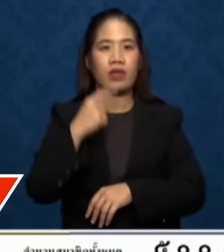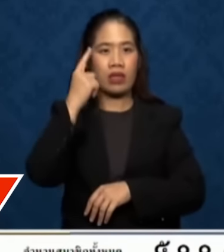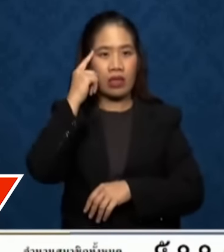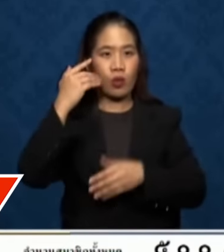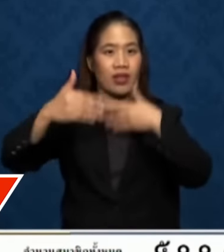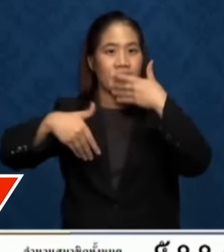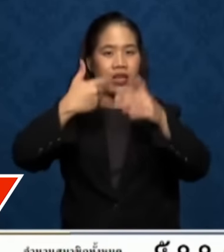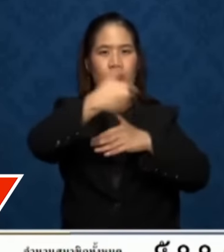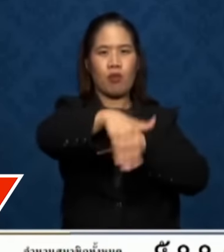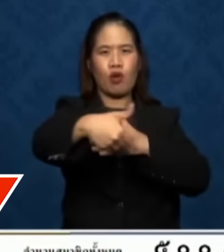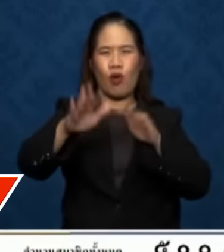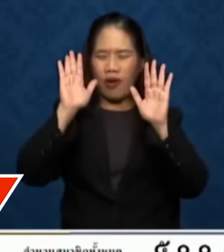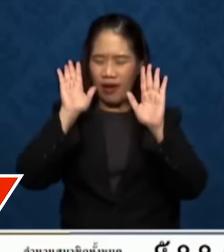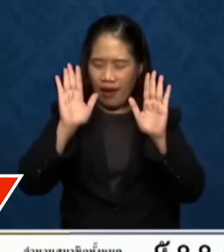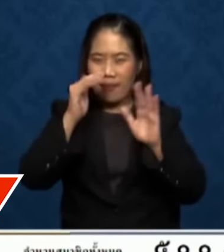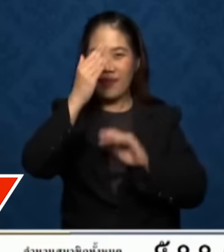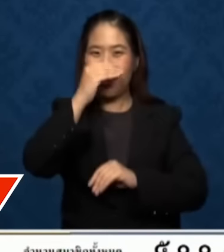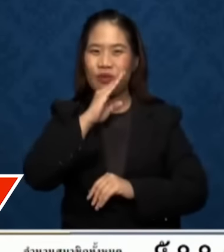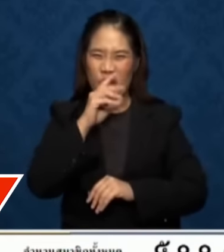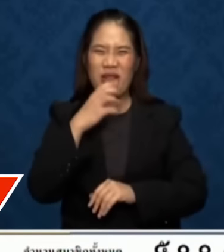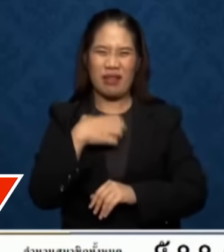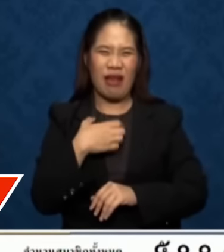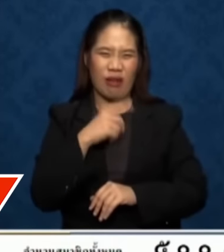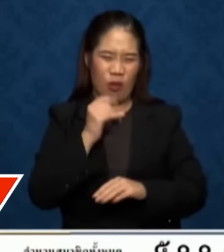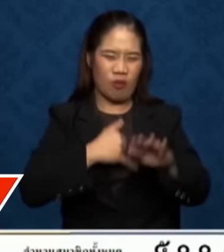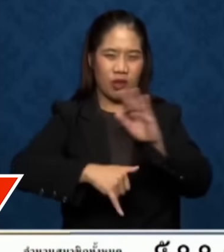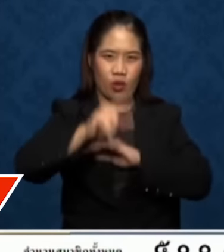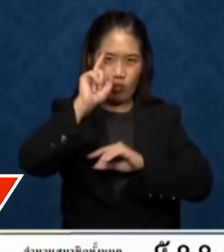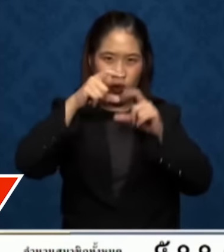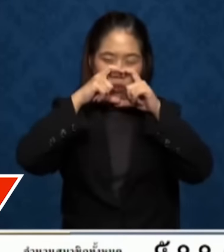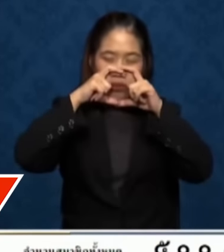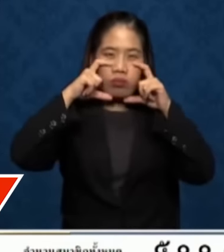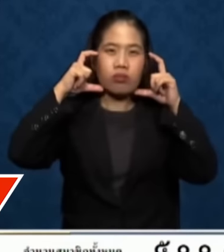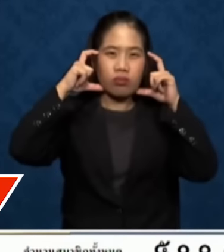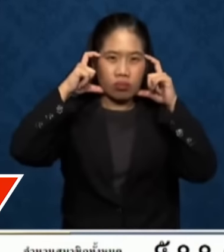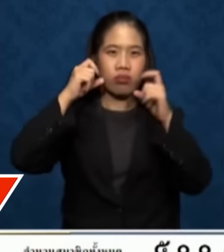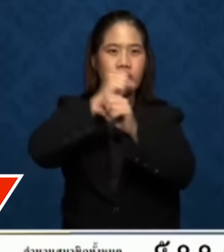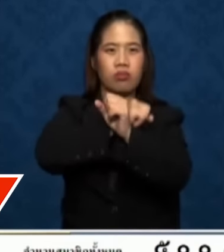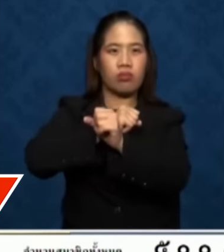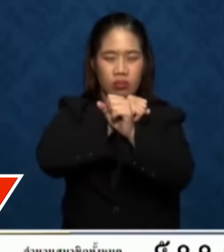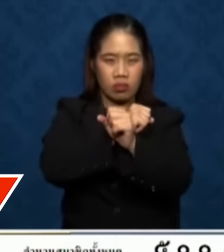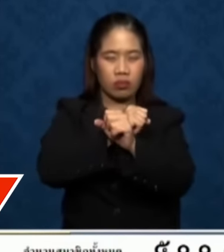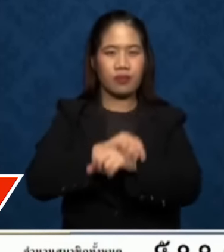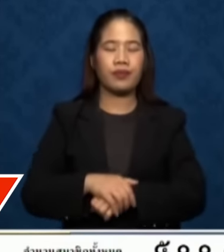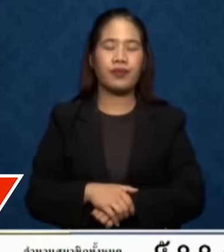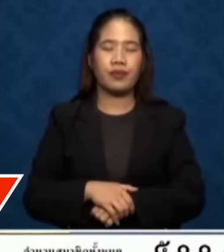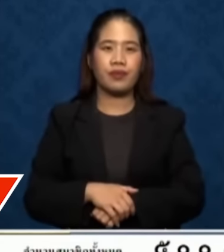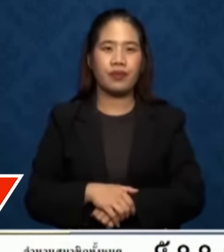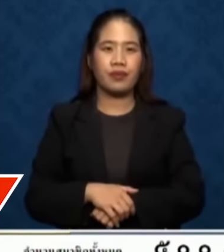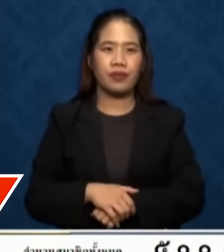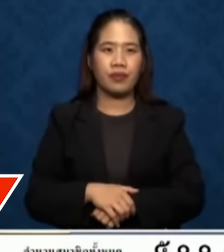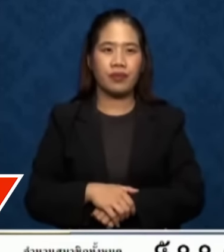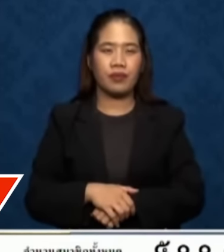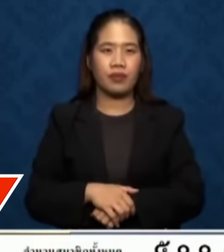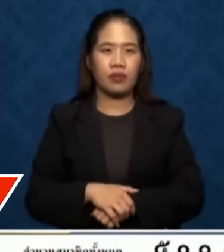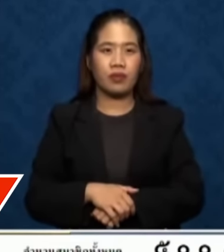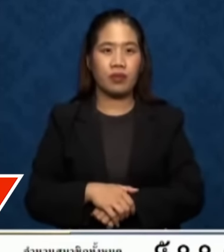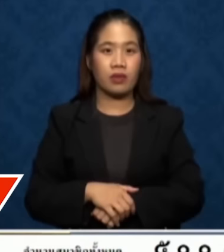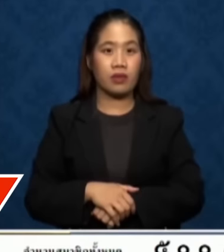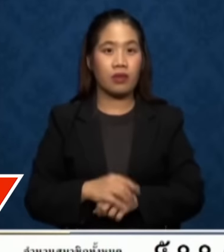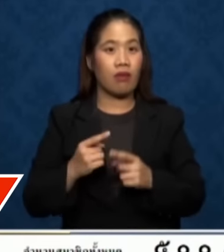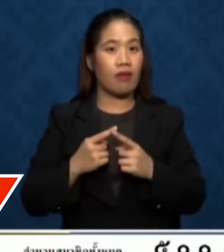กรรมกลางแจ้งหากต้องออกไปข้างนอกก็ต้องใส่หน้ากากให้มิดชิดค่ะท่านประธานคะแต่นายก